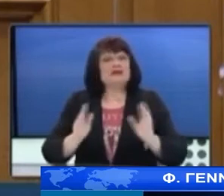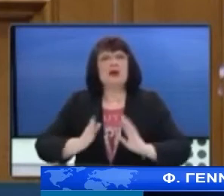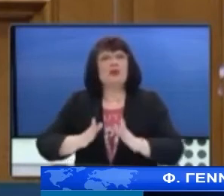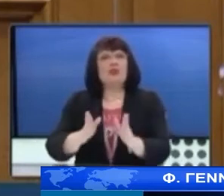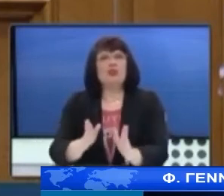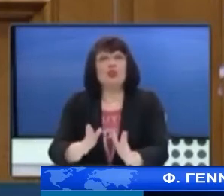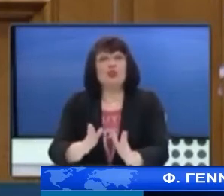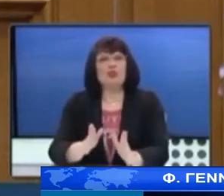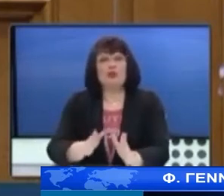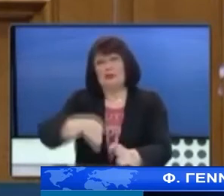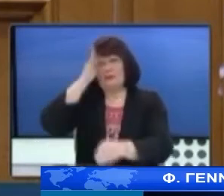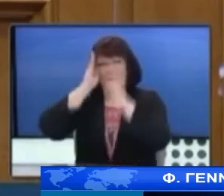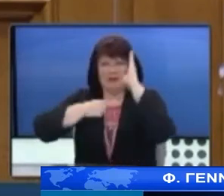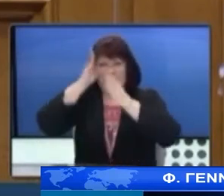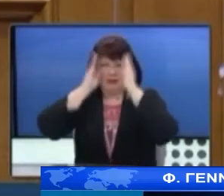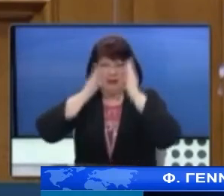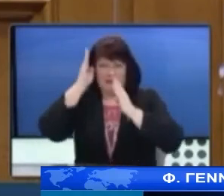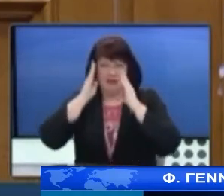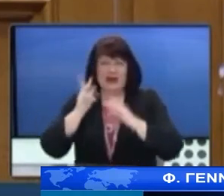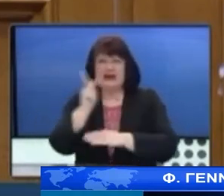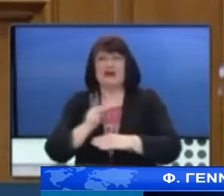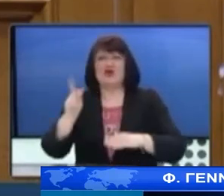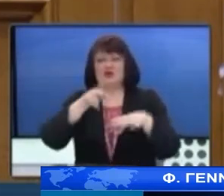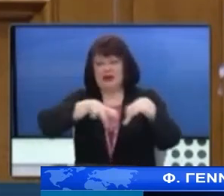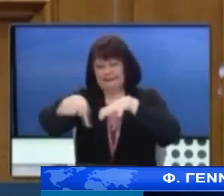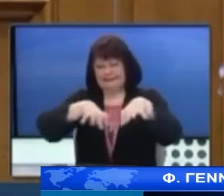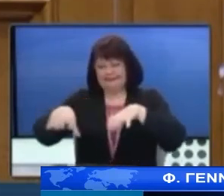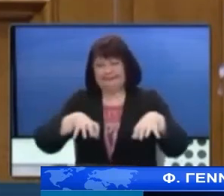ολοταχώς σε πλήγμα στην κοινωνική συνοχή που